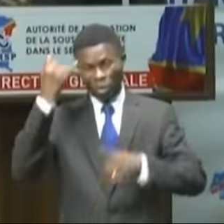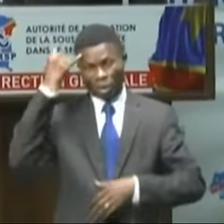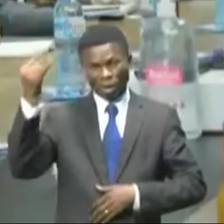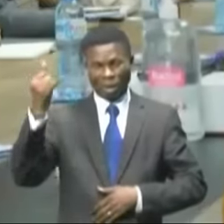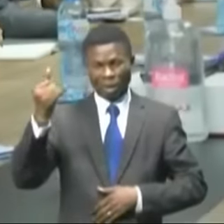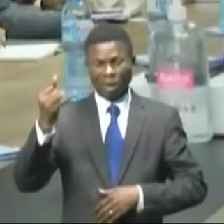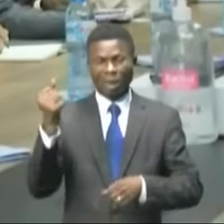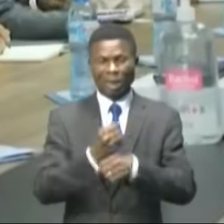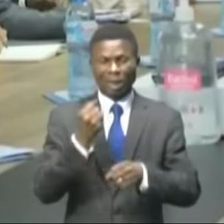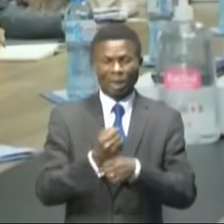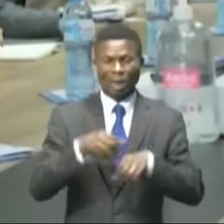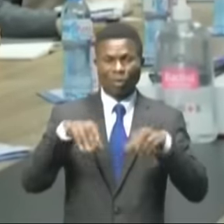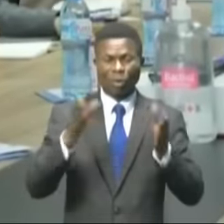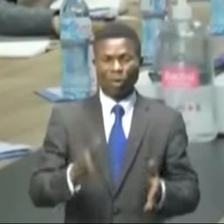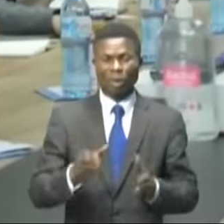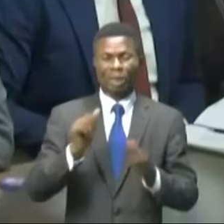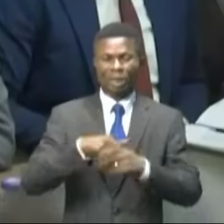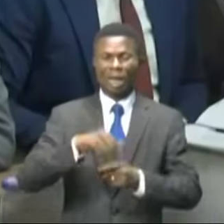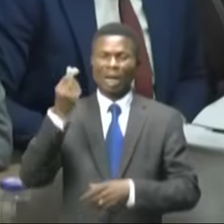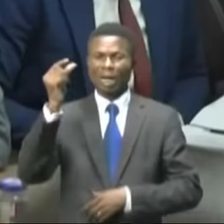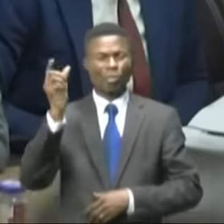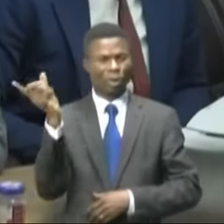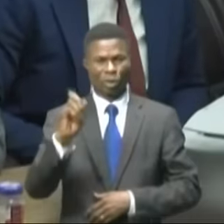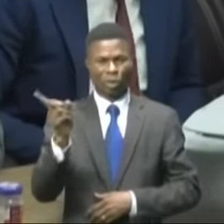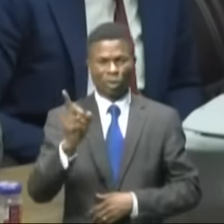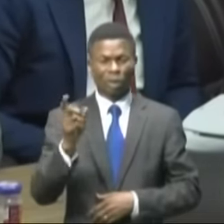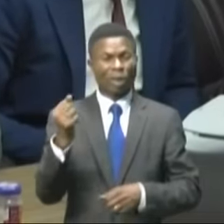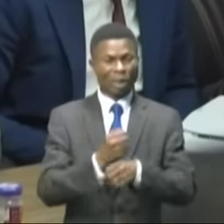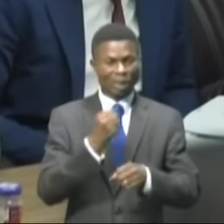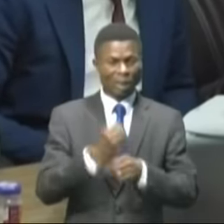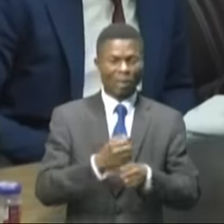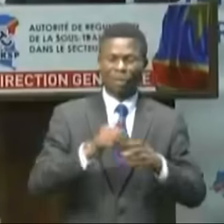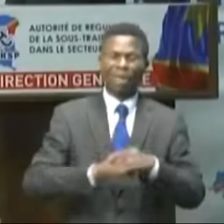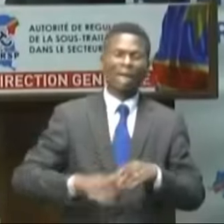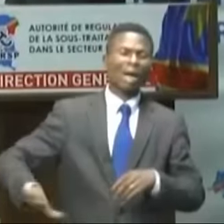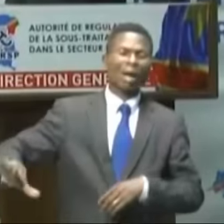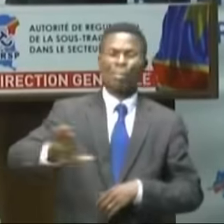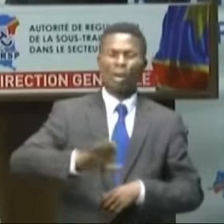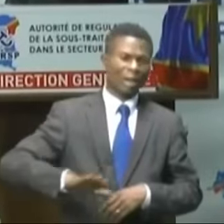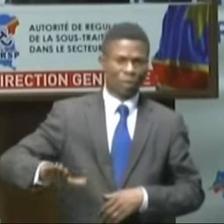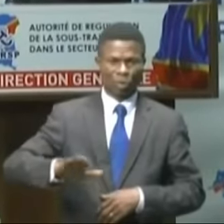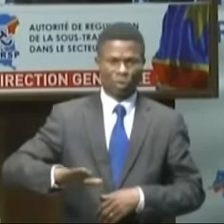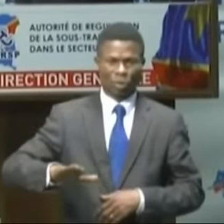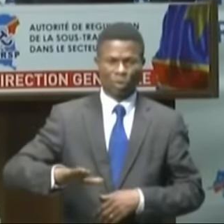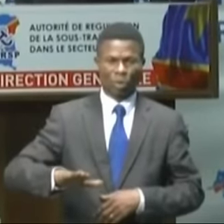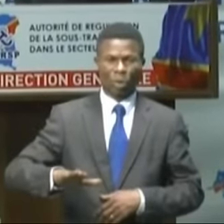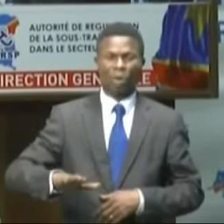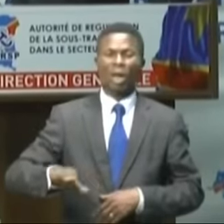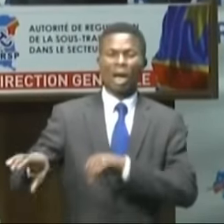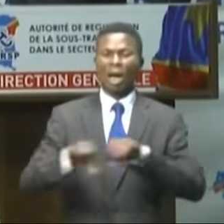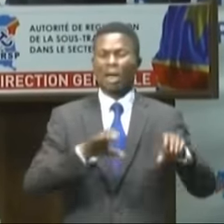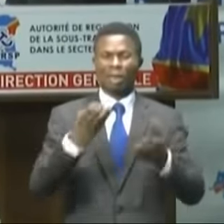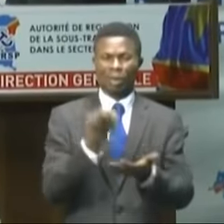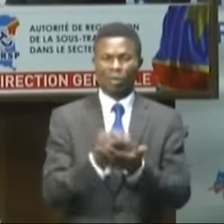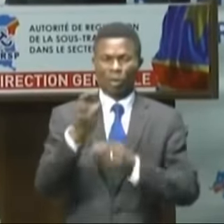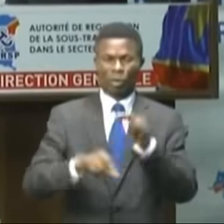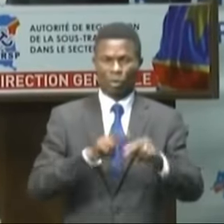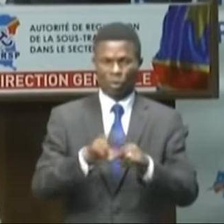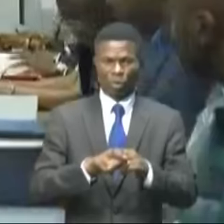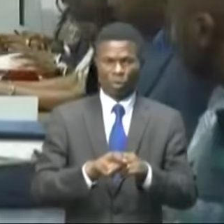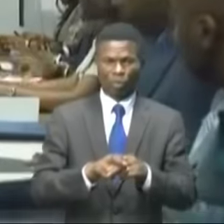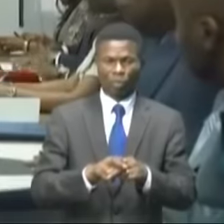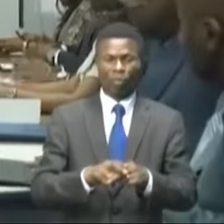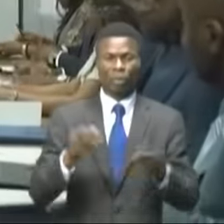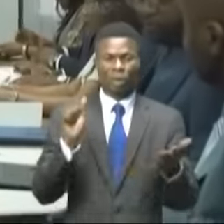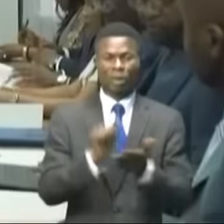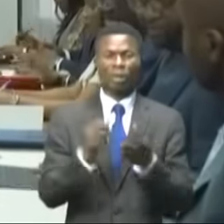la sous-traitance, ce n'est que dans les mines. Non, la sous-traitance, c'est dans tous les secteurs de l'activité économique nationale, raison